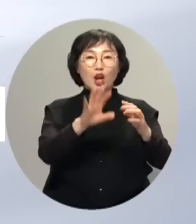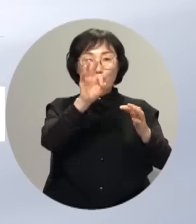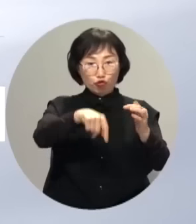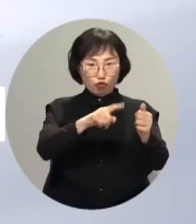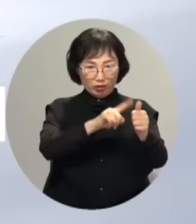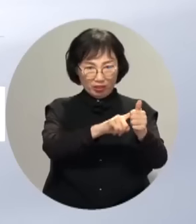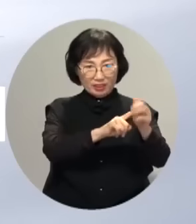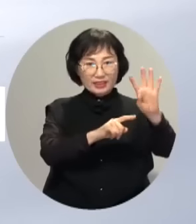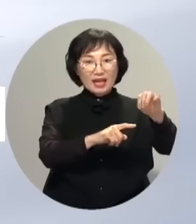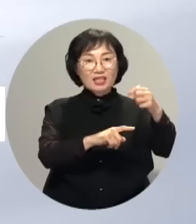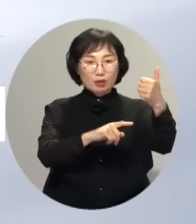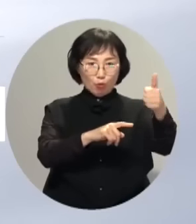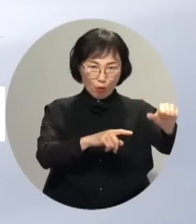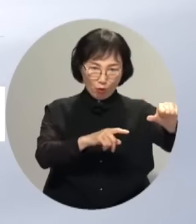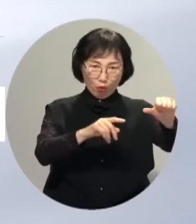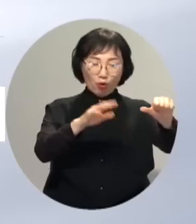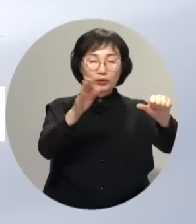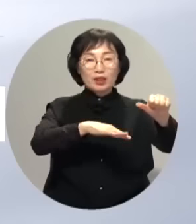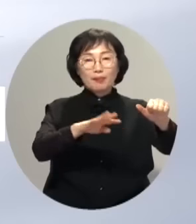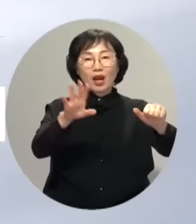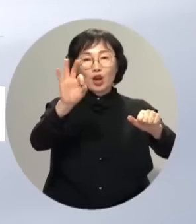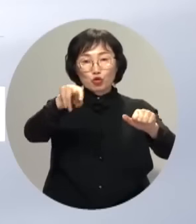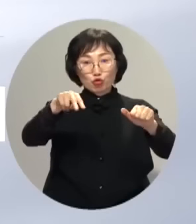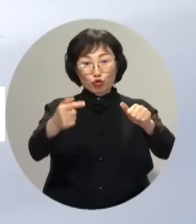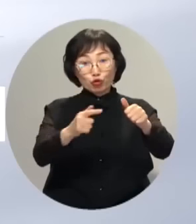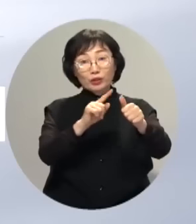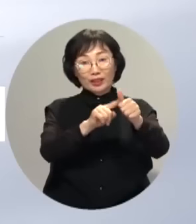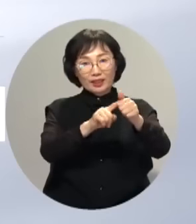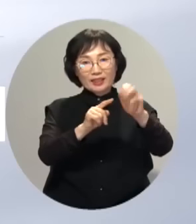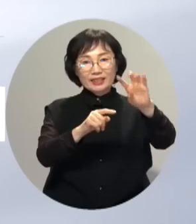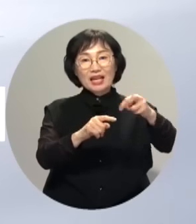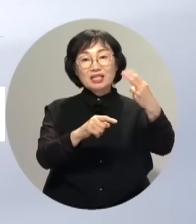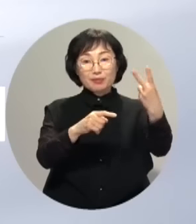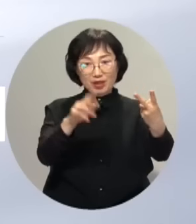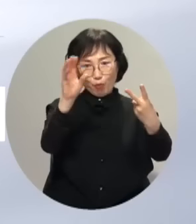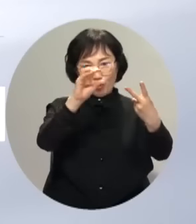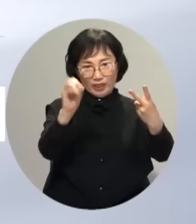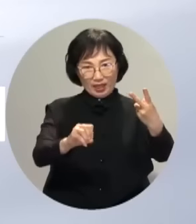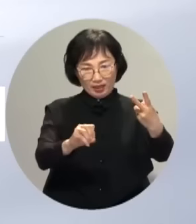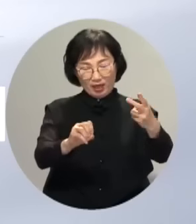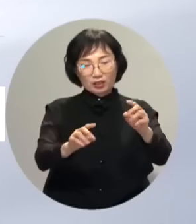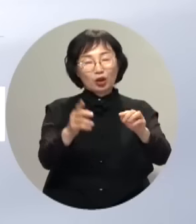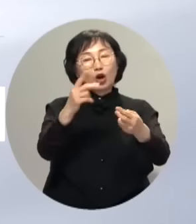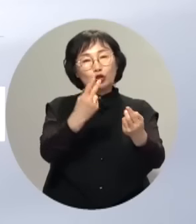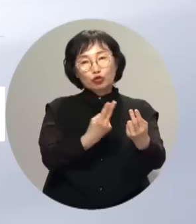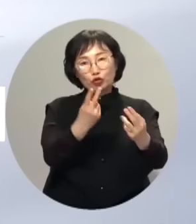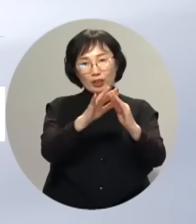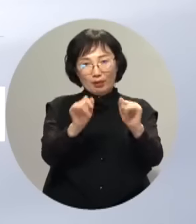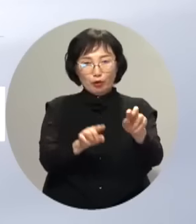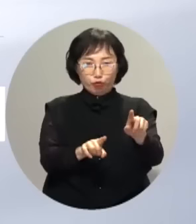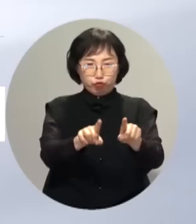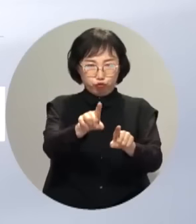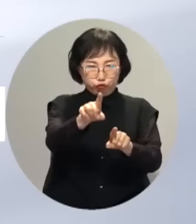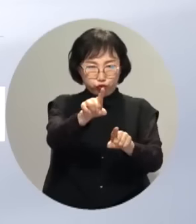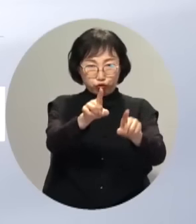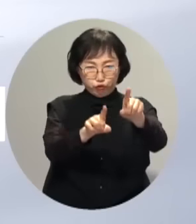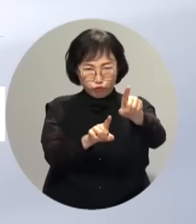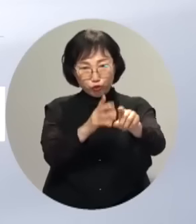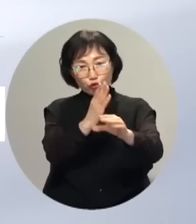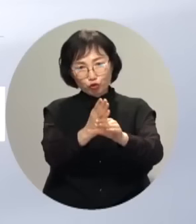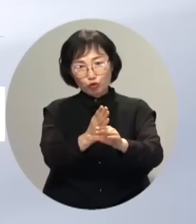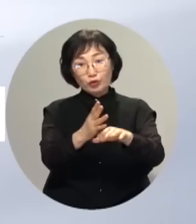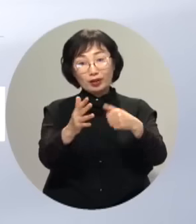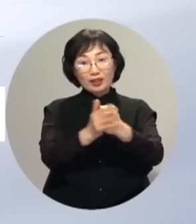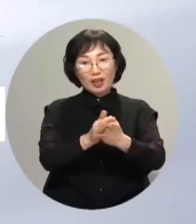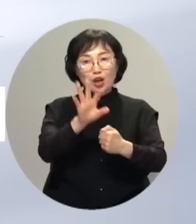전의원이 45% 윤준명 현 의원이 42% 역시 5차 범위 되었고 유재석 전 경기도